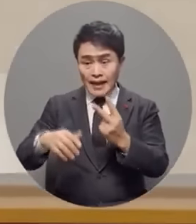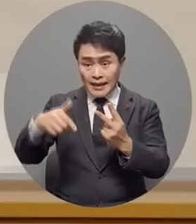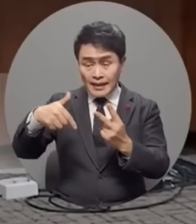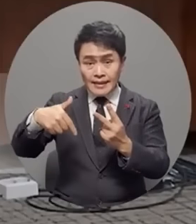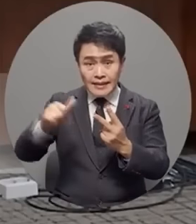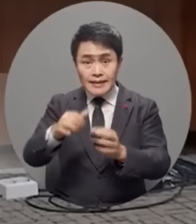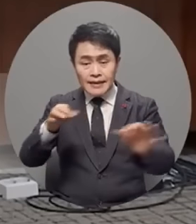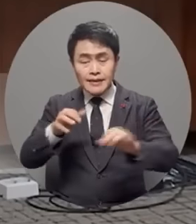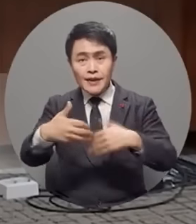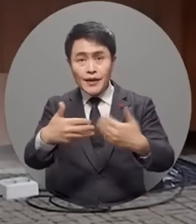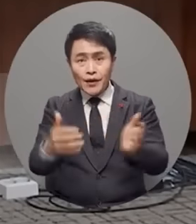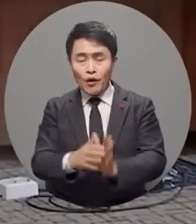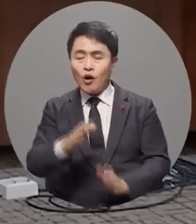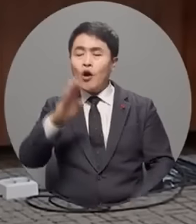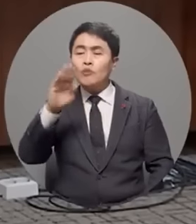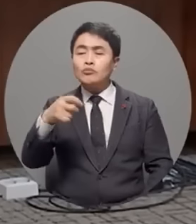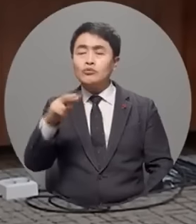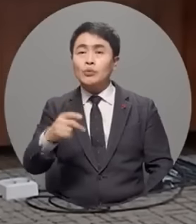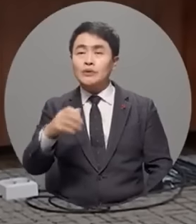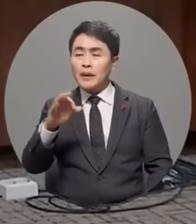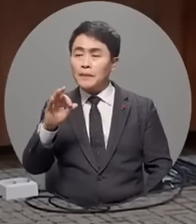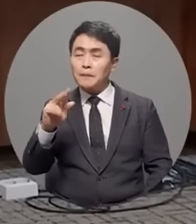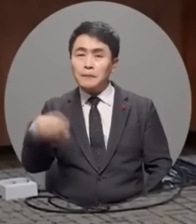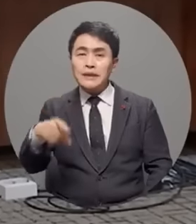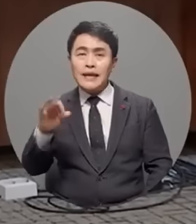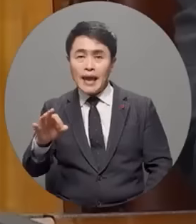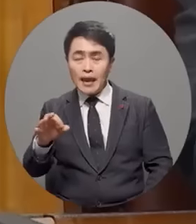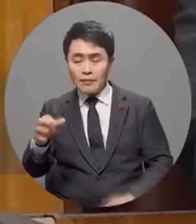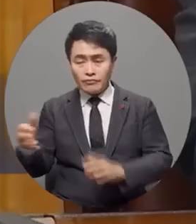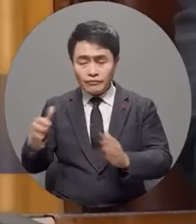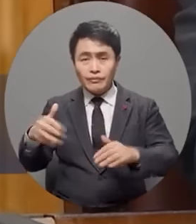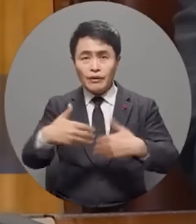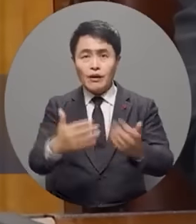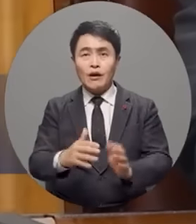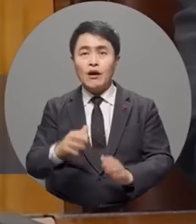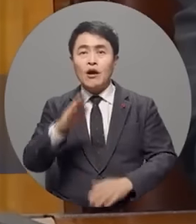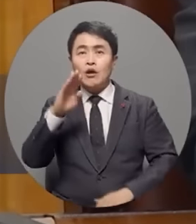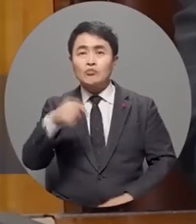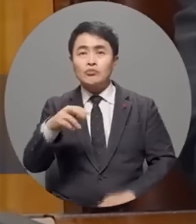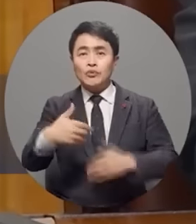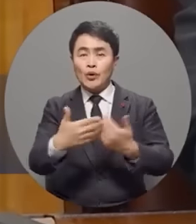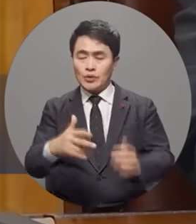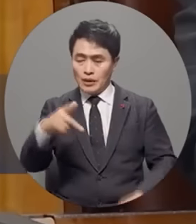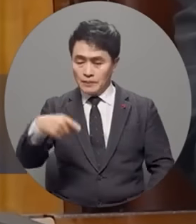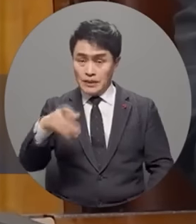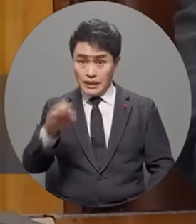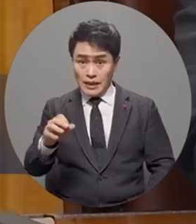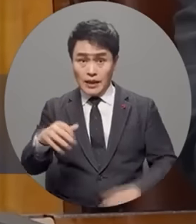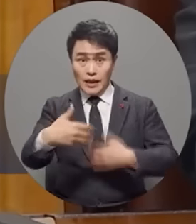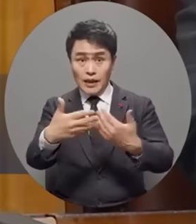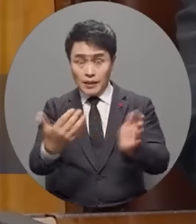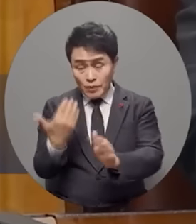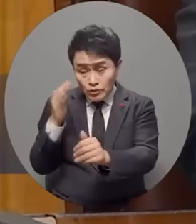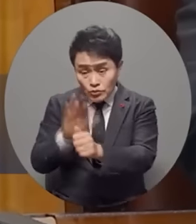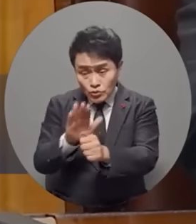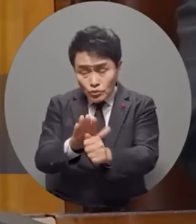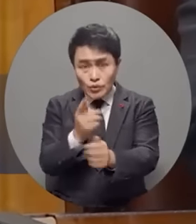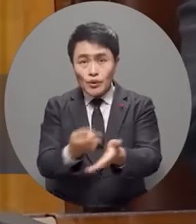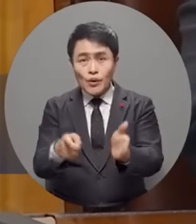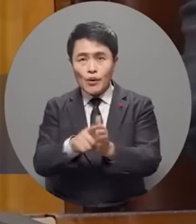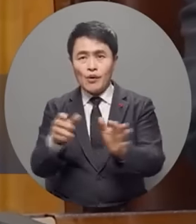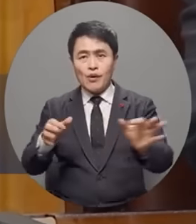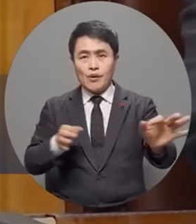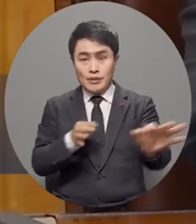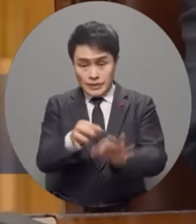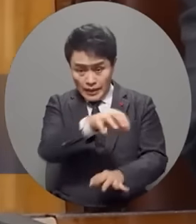과제를 부동산 PF 연착륙으로 제시했습니다. 부동산 PF에 질서 있는 연착륙을 지원하기 위해